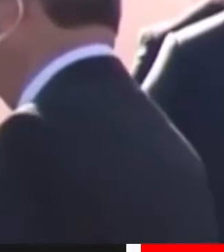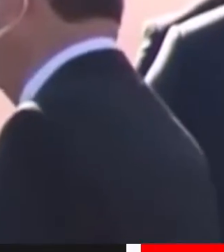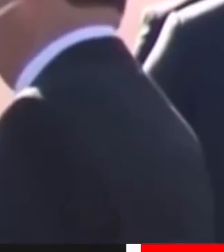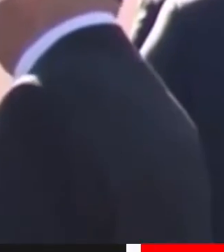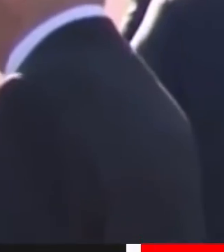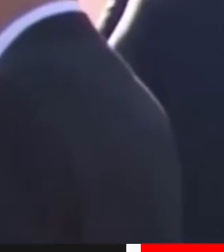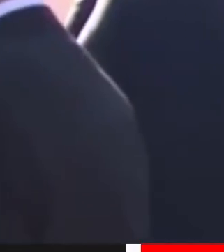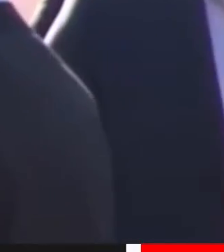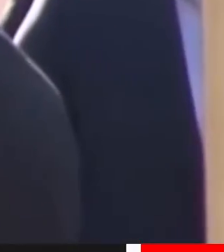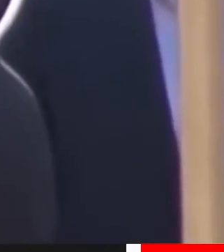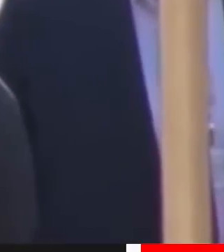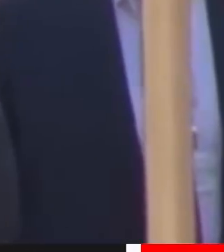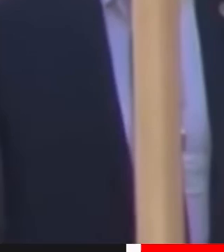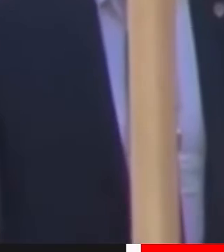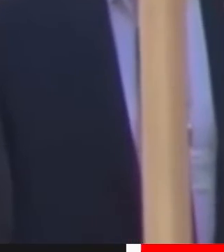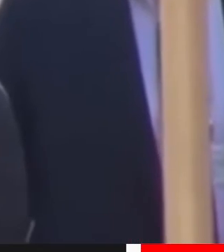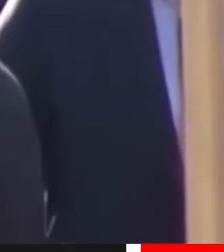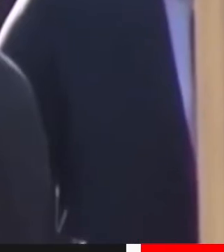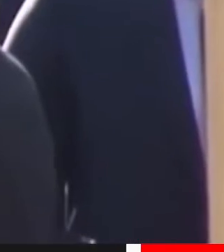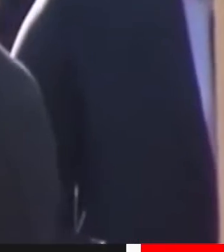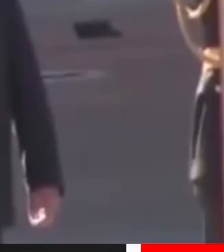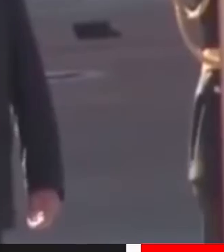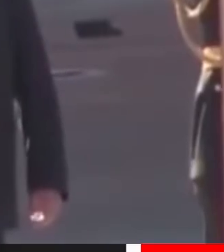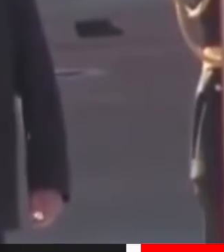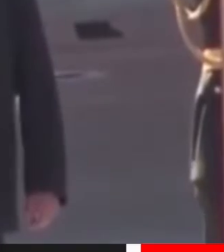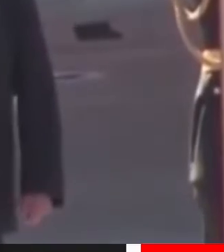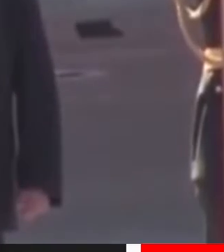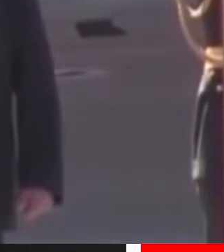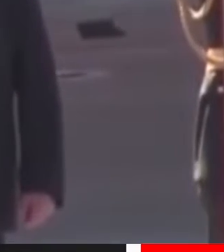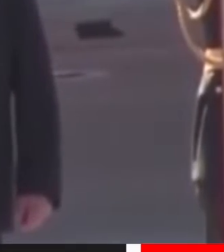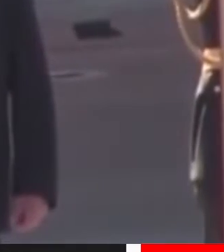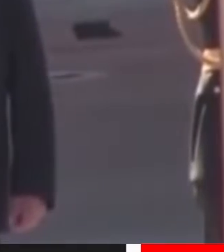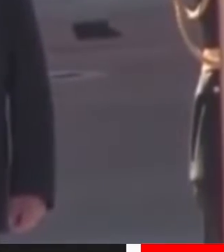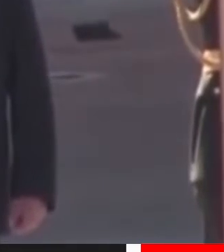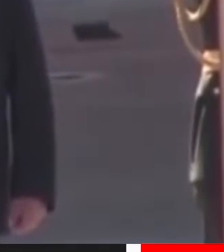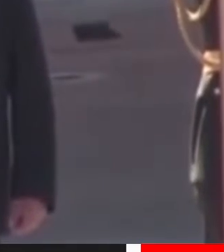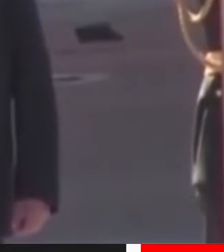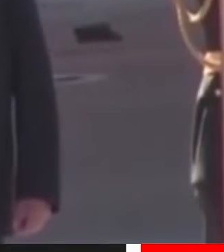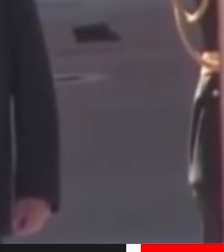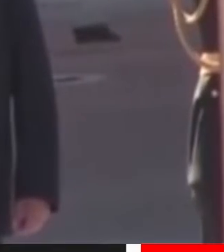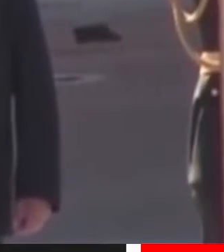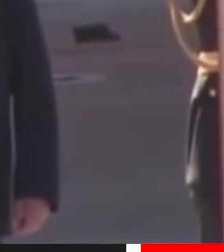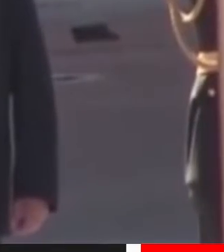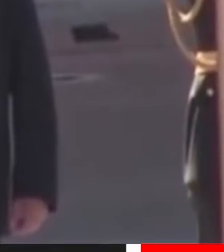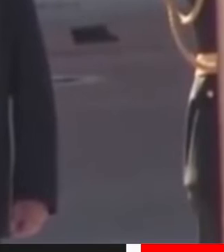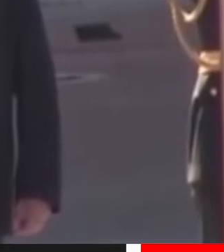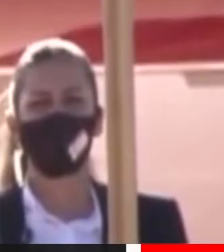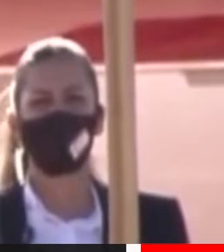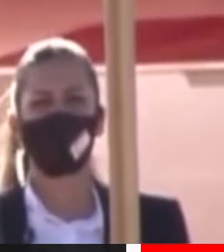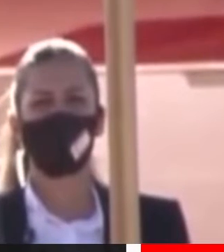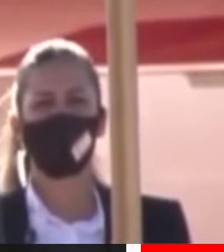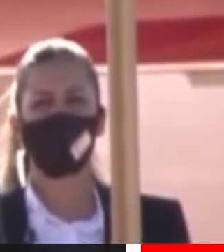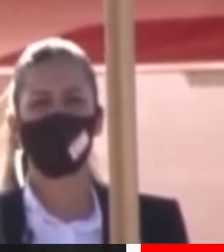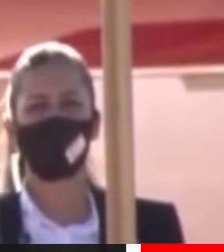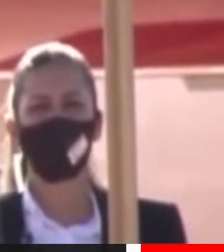Συμβουλίων και τώρα στέλνουν και τα μεσογειακά κράτη το δικό τους μήνυμα. Πρόκειται για μία ακόμα παράμετρο